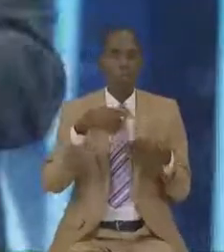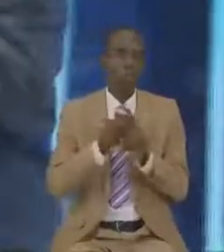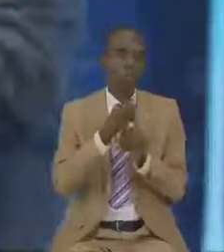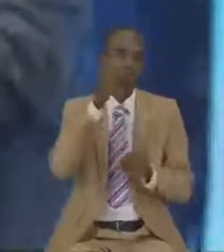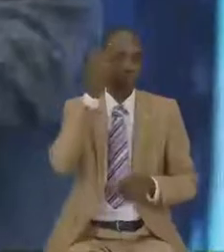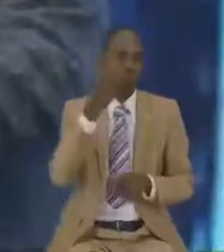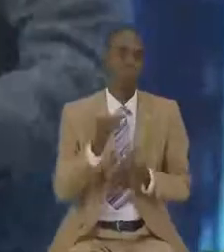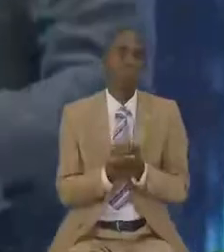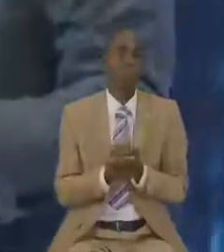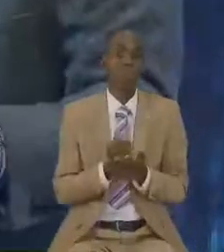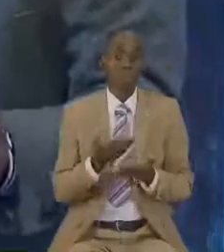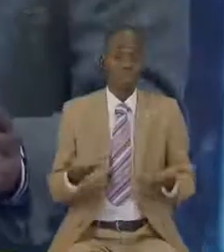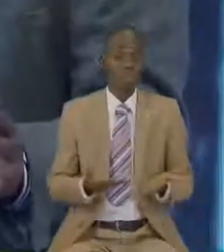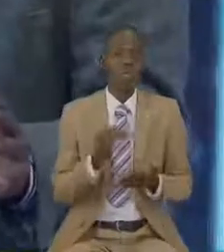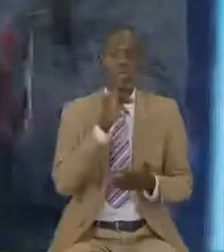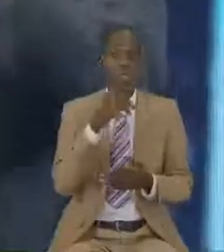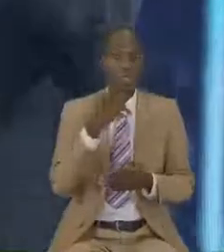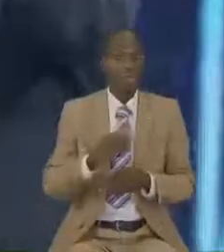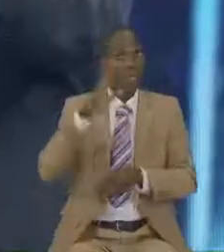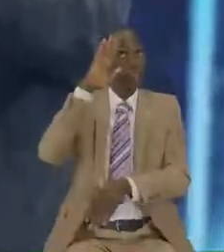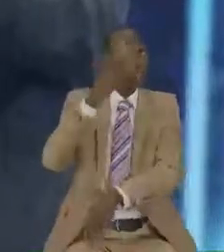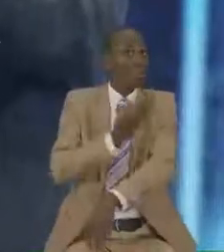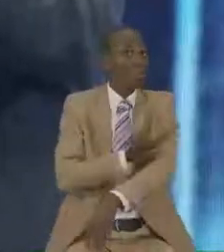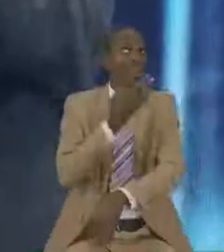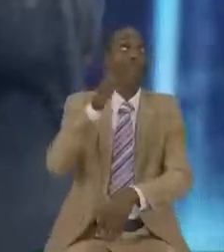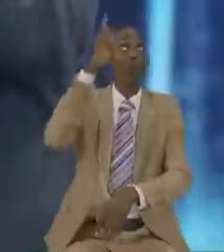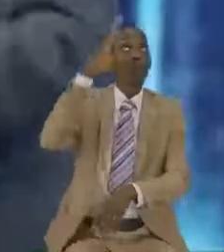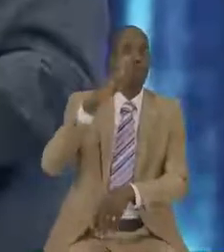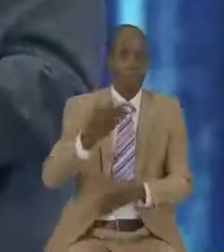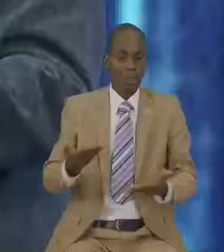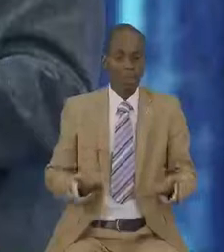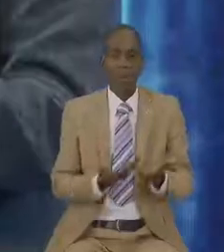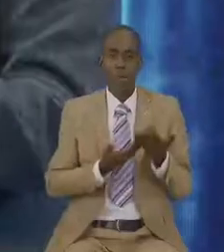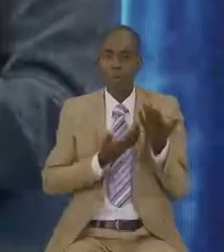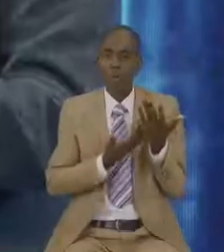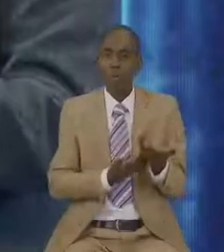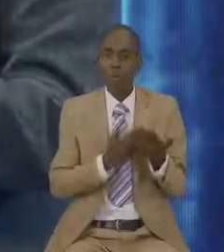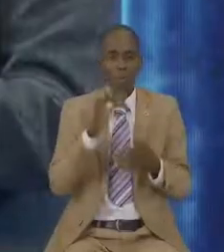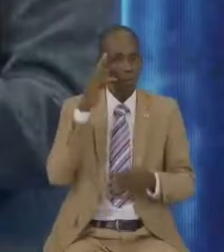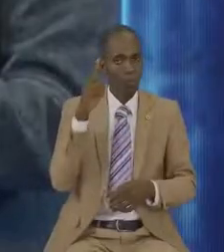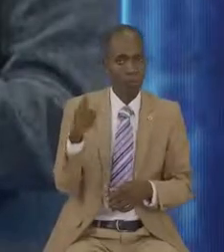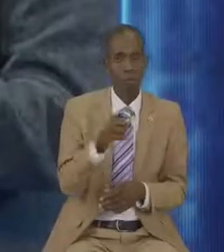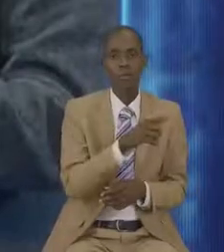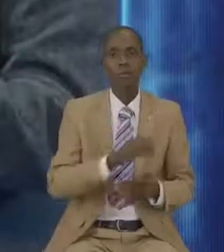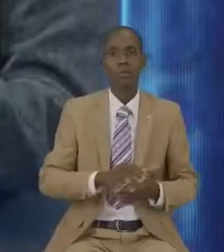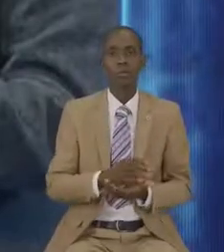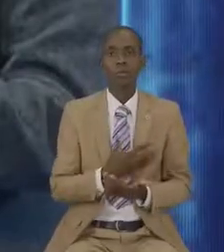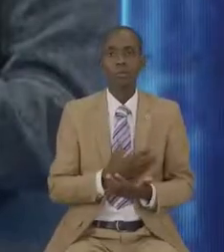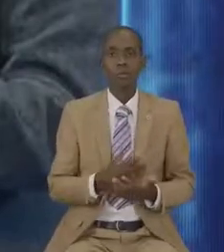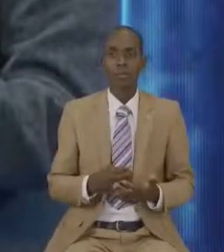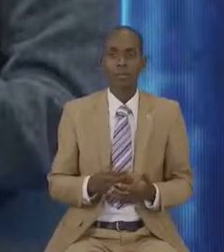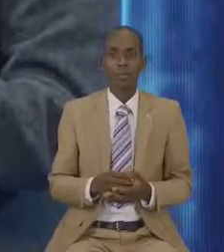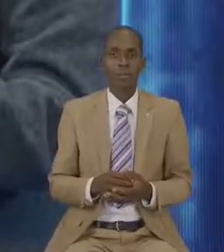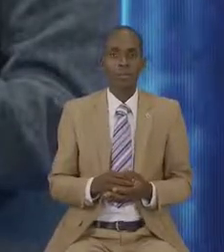dois vous comprendre cela. Ici, voici le Fils de Dieu. Et il t'attend. Et tu es au